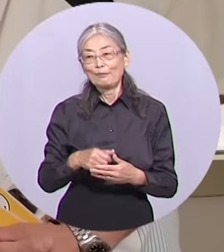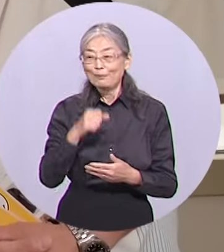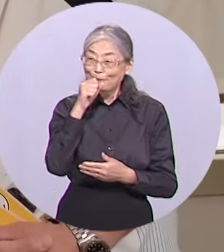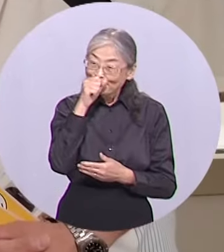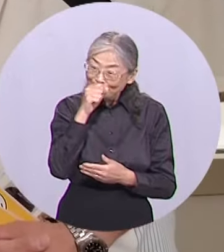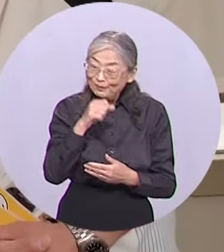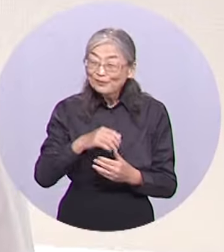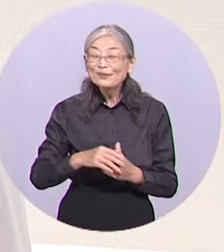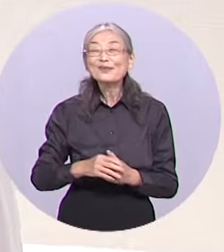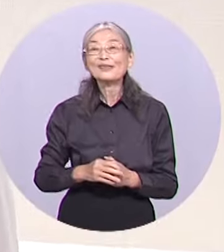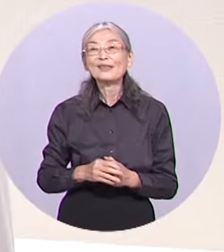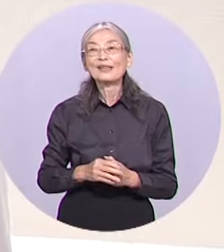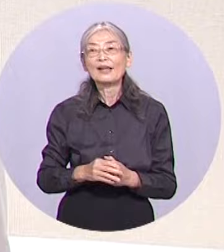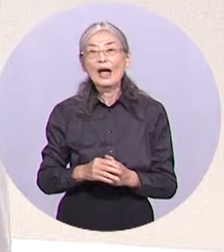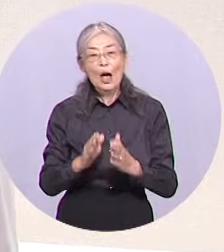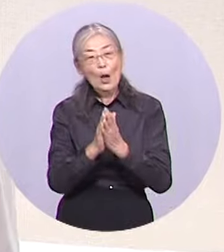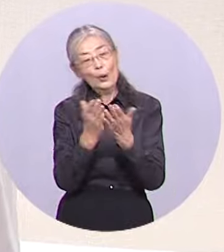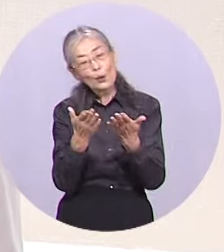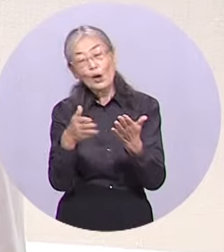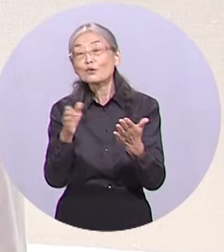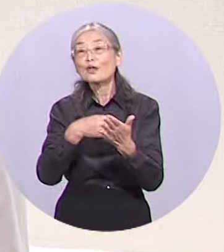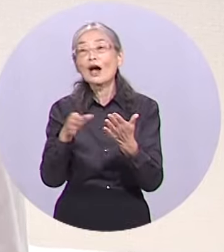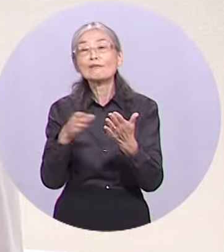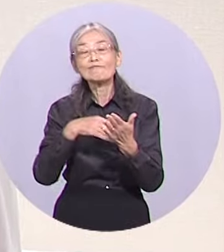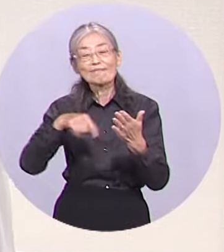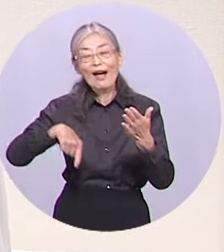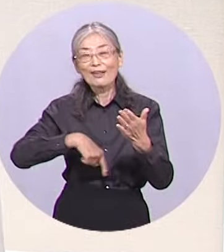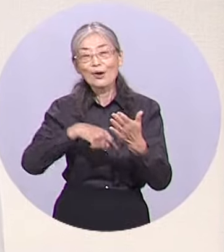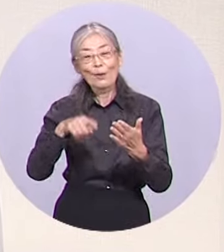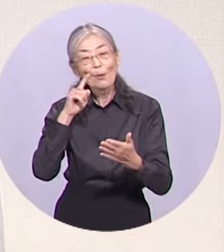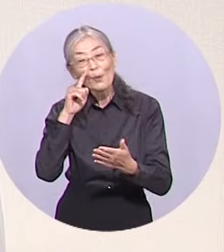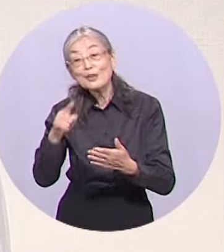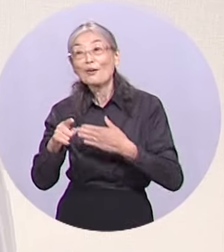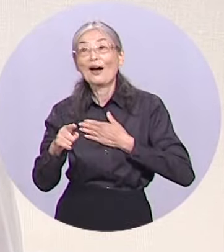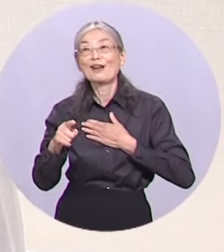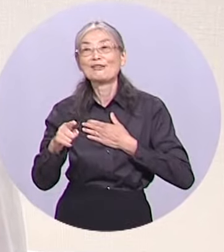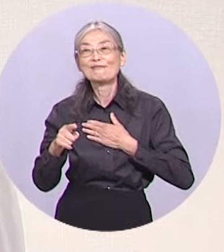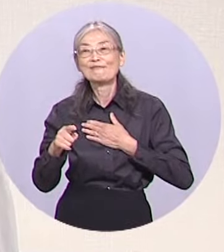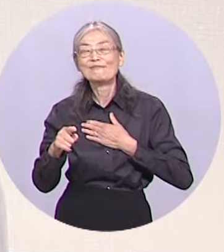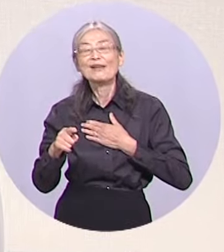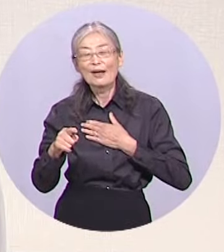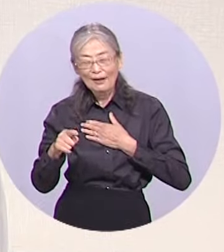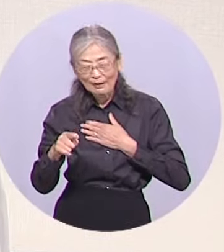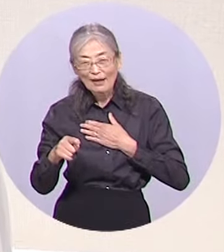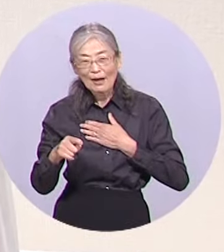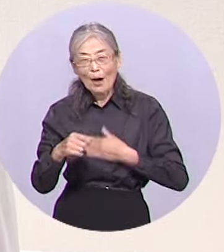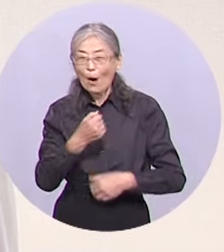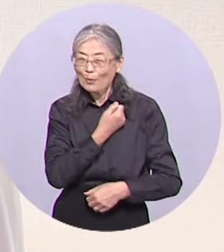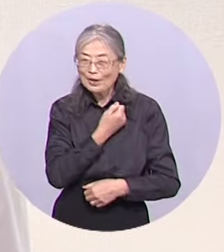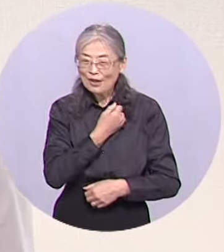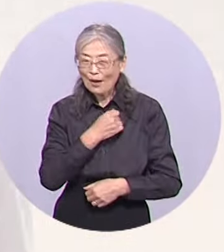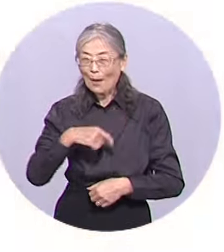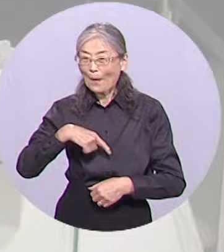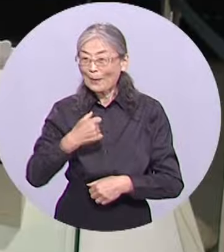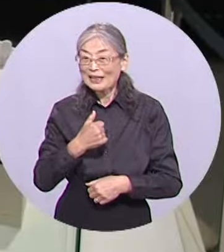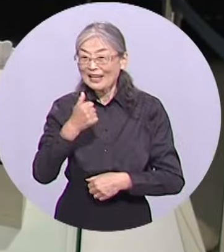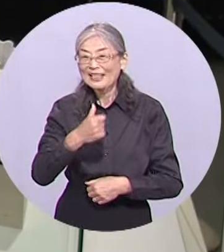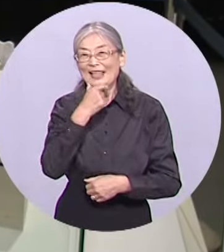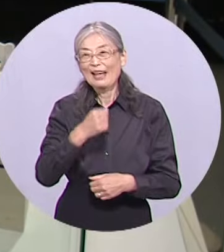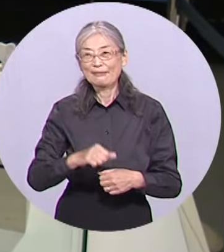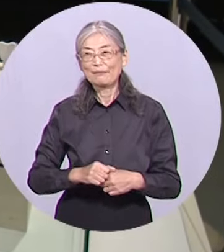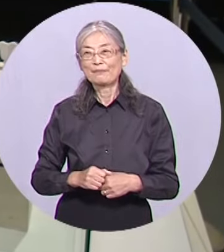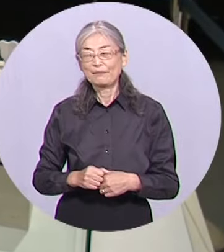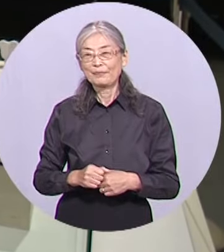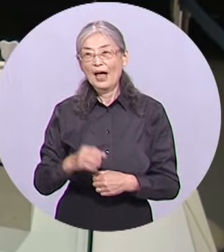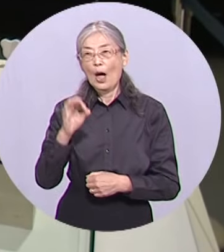ね。 教科書とかに載ってないこともいろいろあって面白かったからまた来たいと思いました。